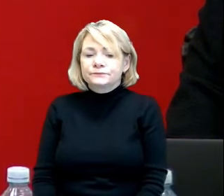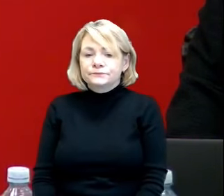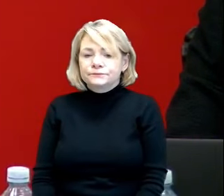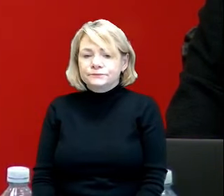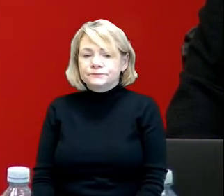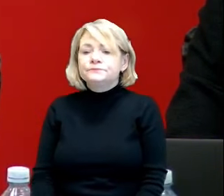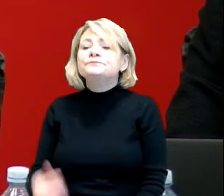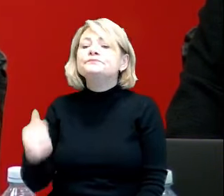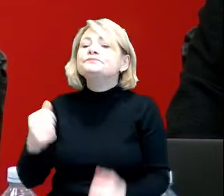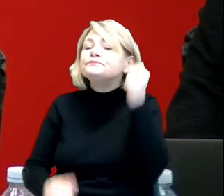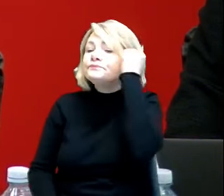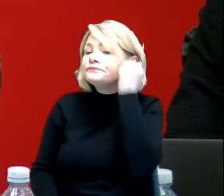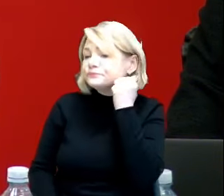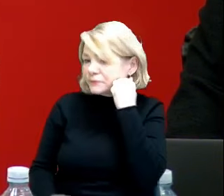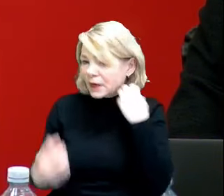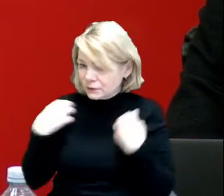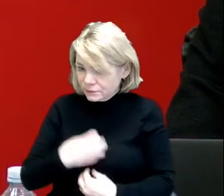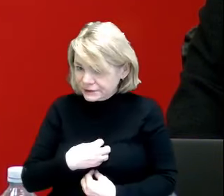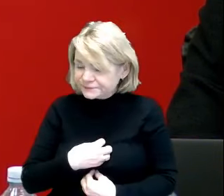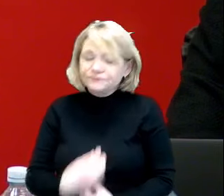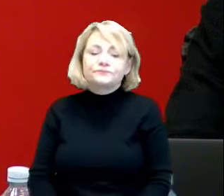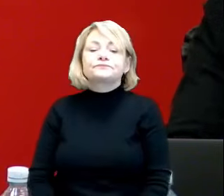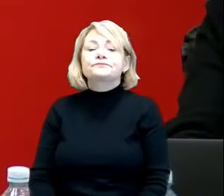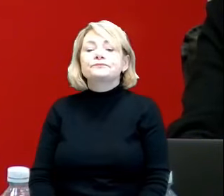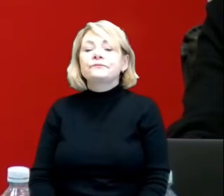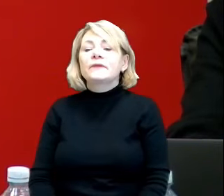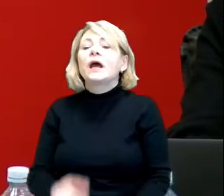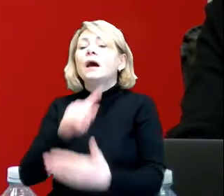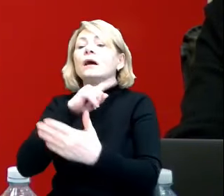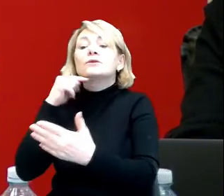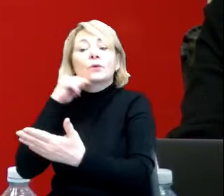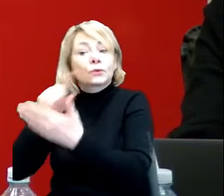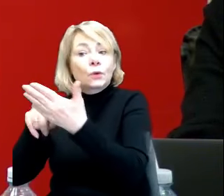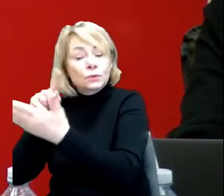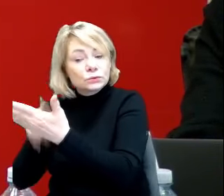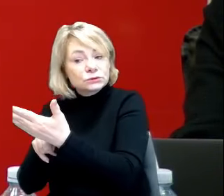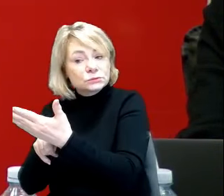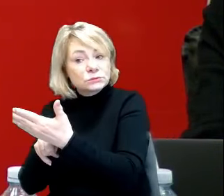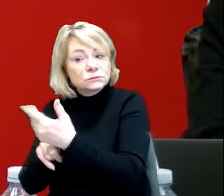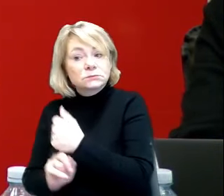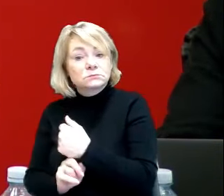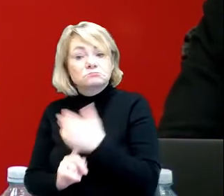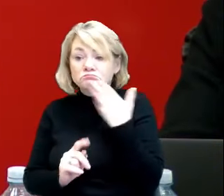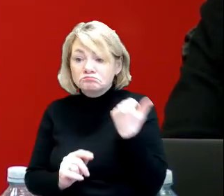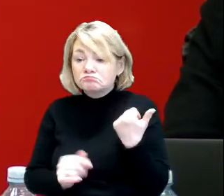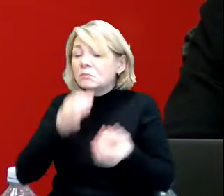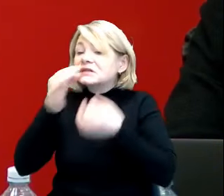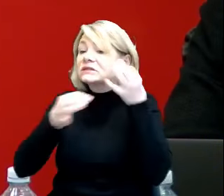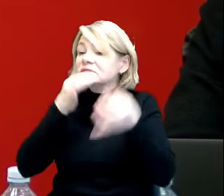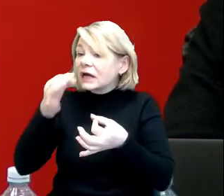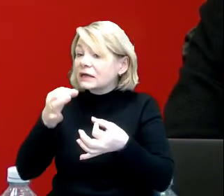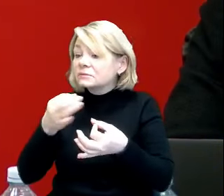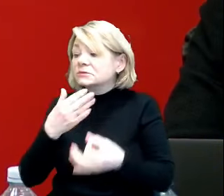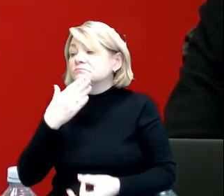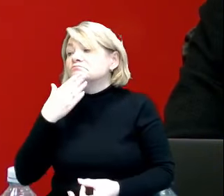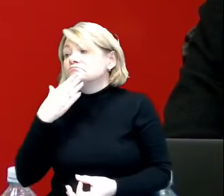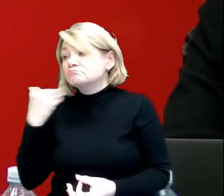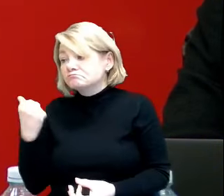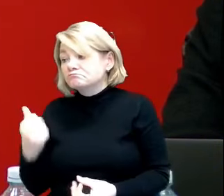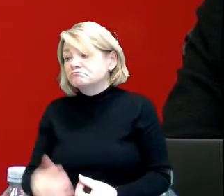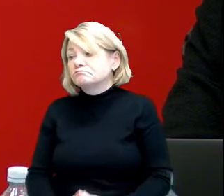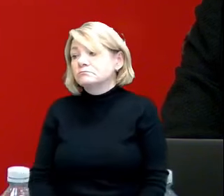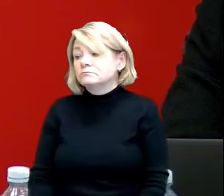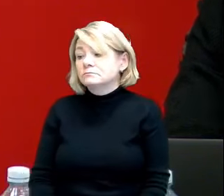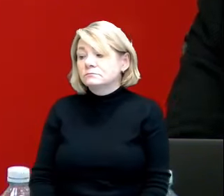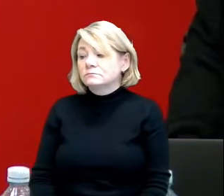ačiū daugiau klausimų pasisakymų ačiū pranešėjui ačiū